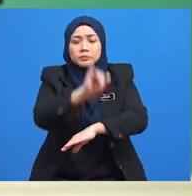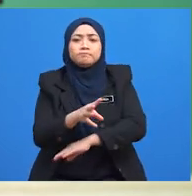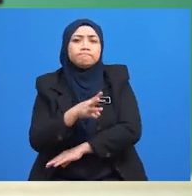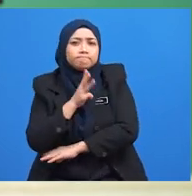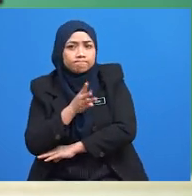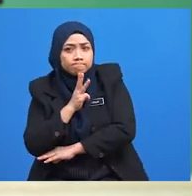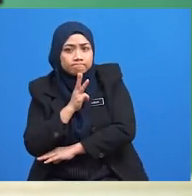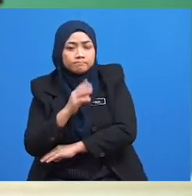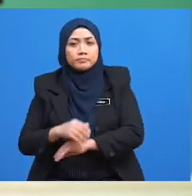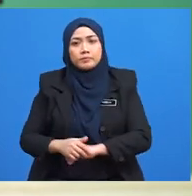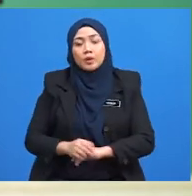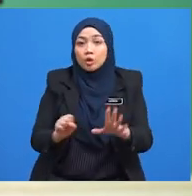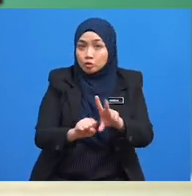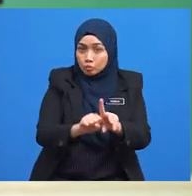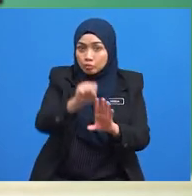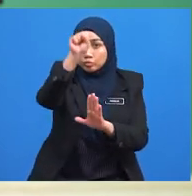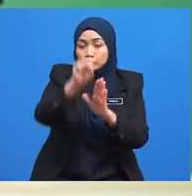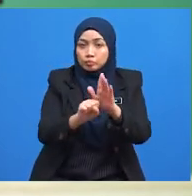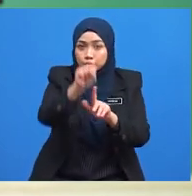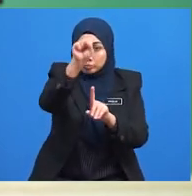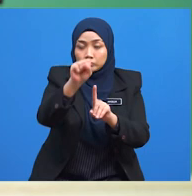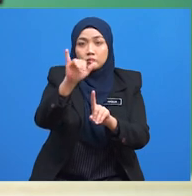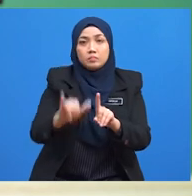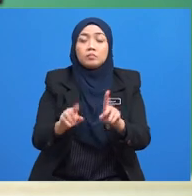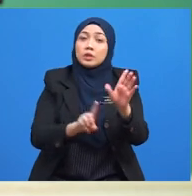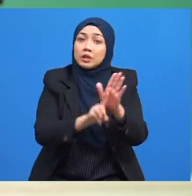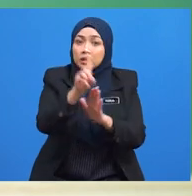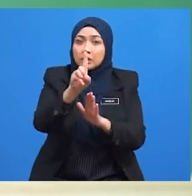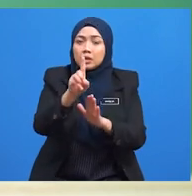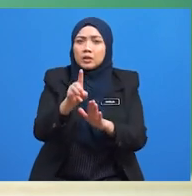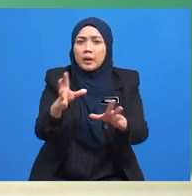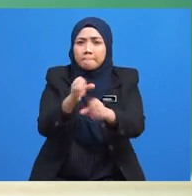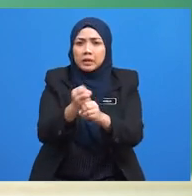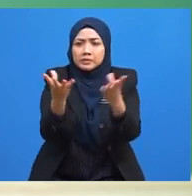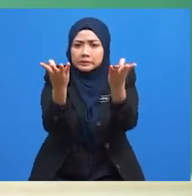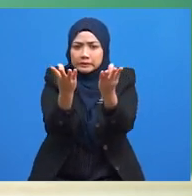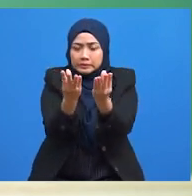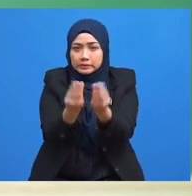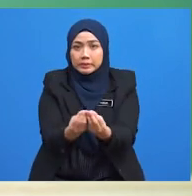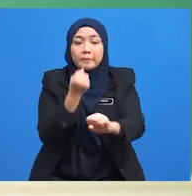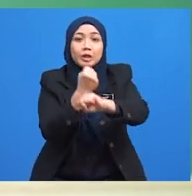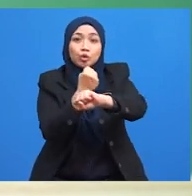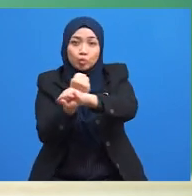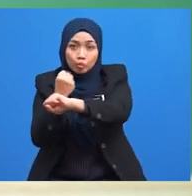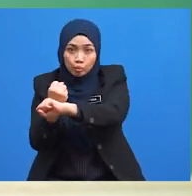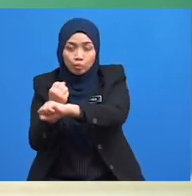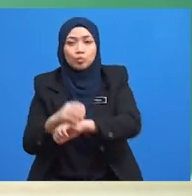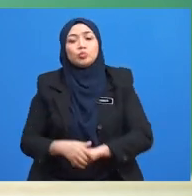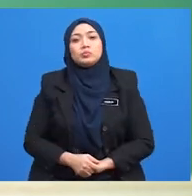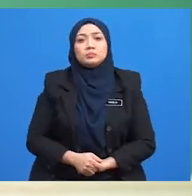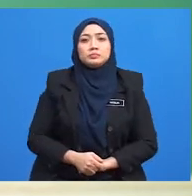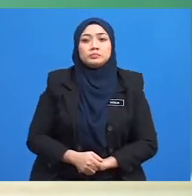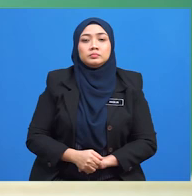tinggi menggalakkan proses pengembangan dan pengecutan batuan. Proses kembang kecut batuan ini